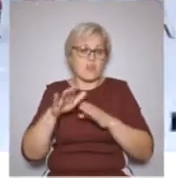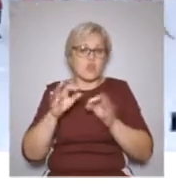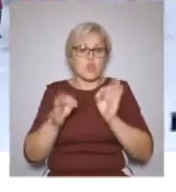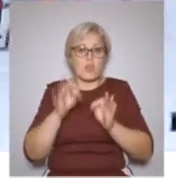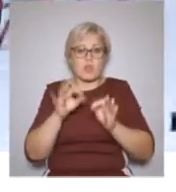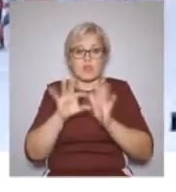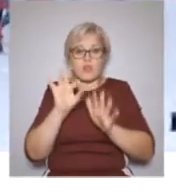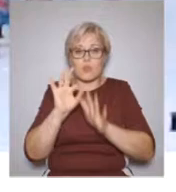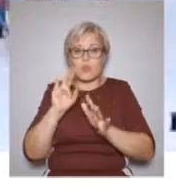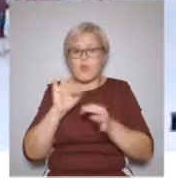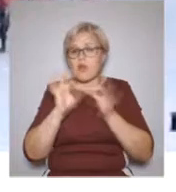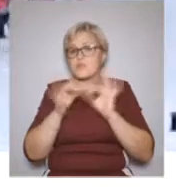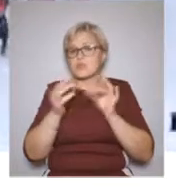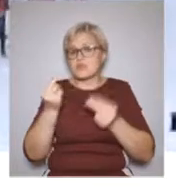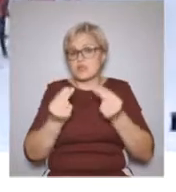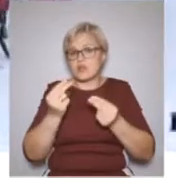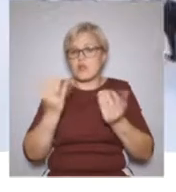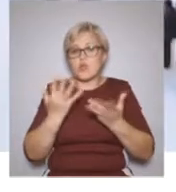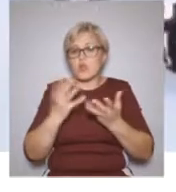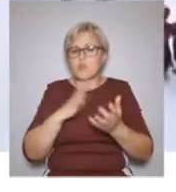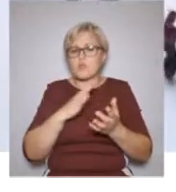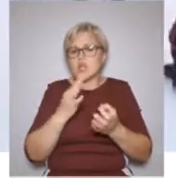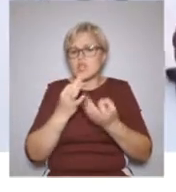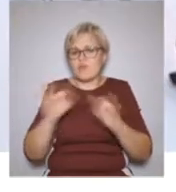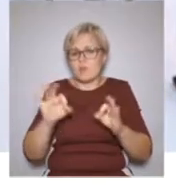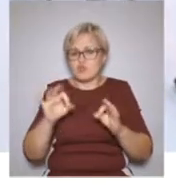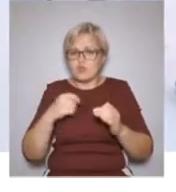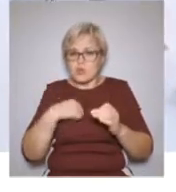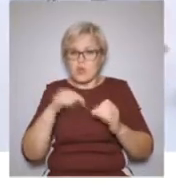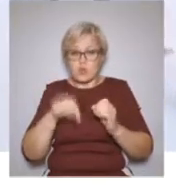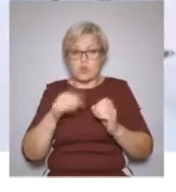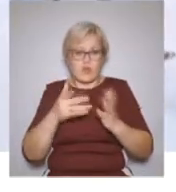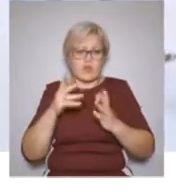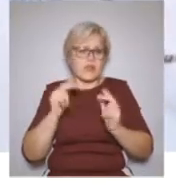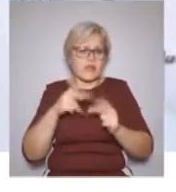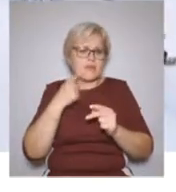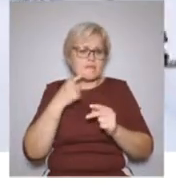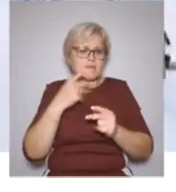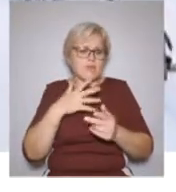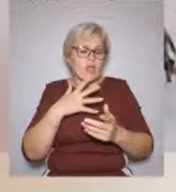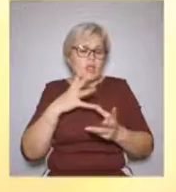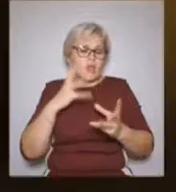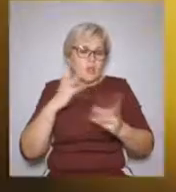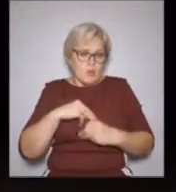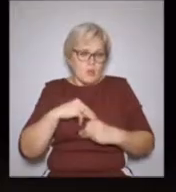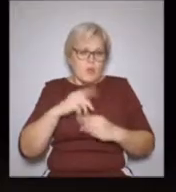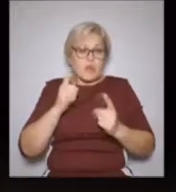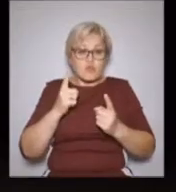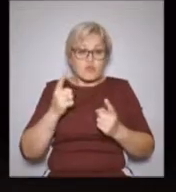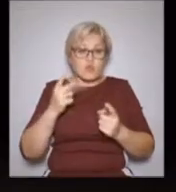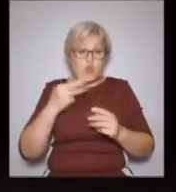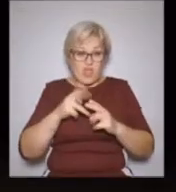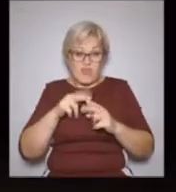наверное как говорится выдохнул потому что до этого момента я все равно у меня была большая нервозность потому что результата не было наверное